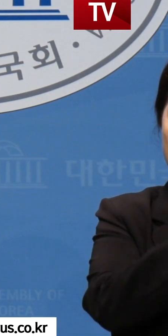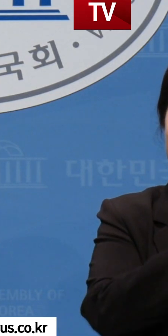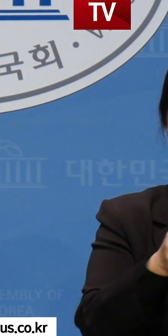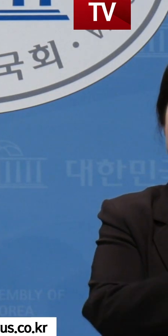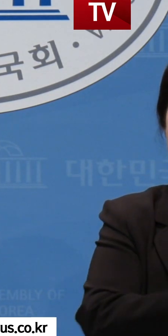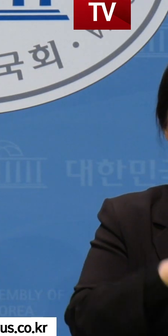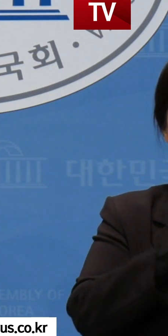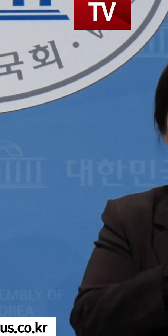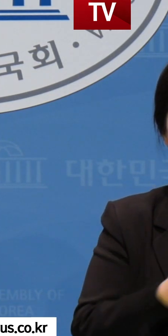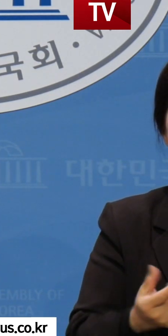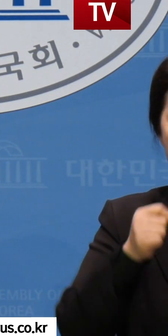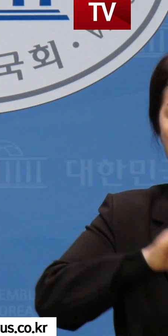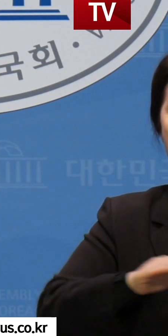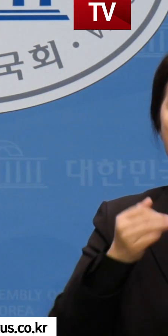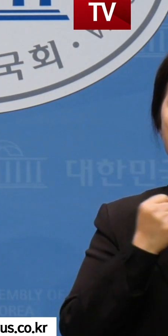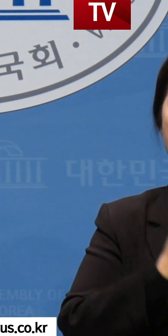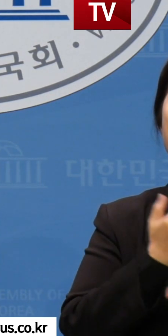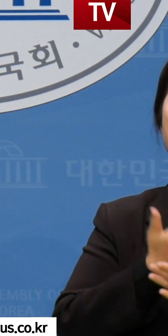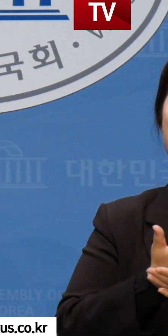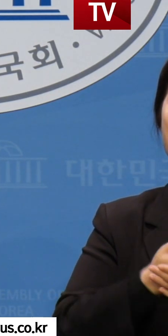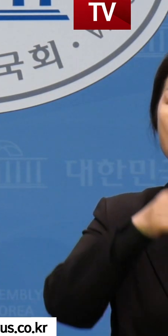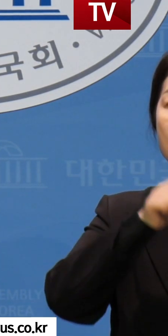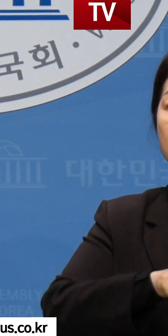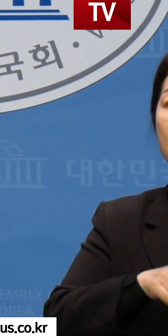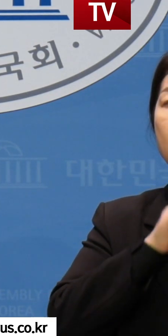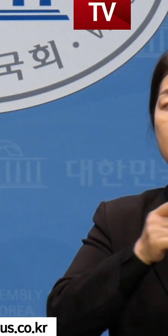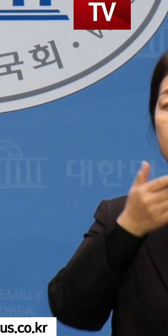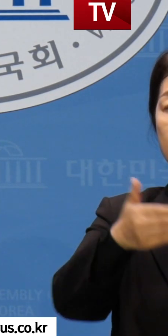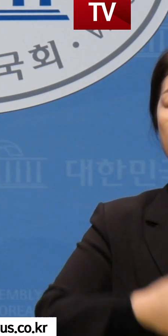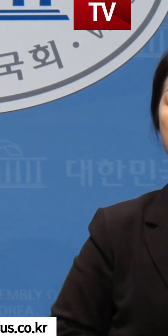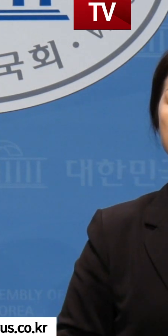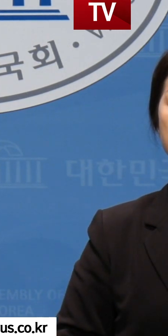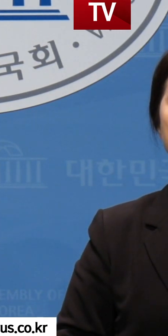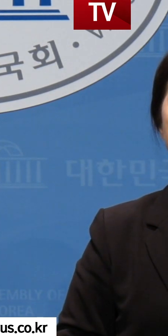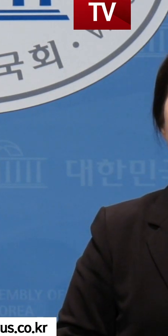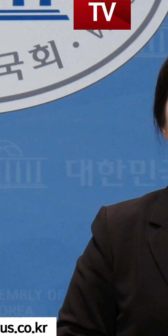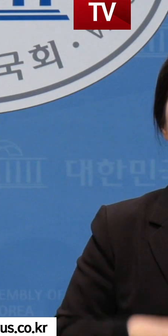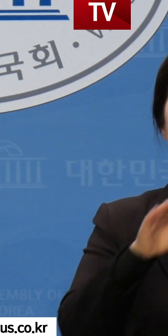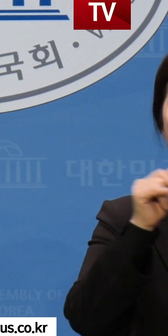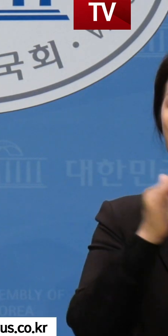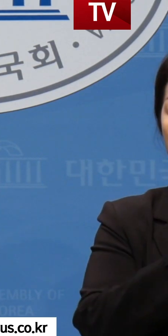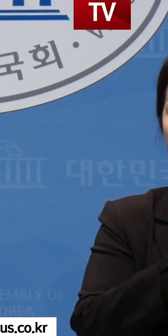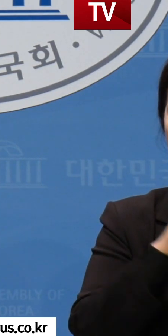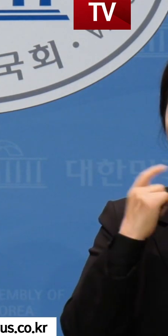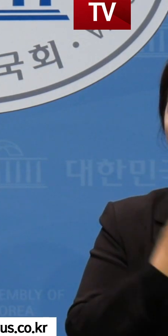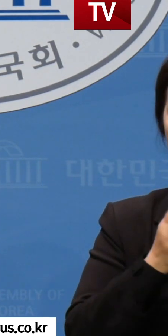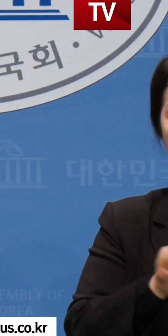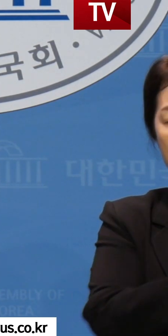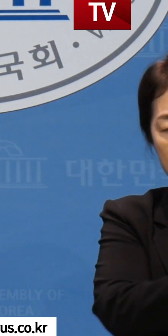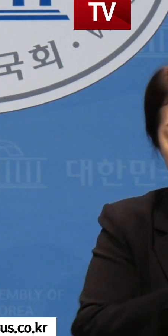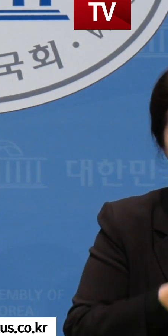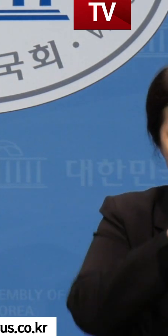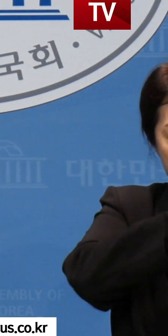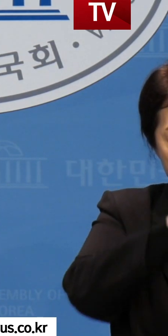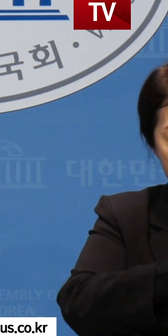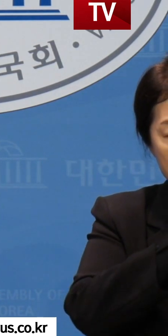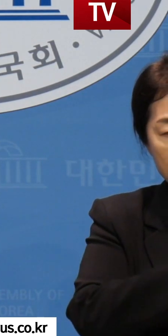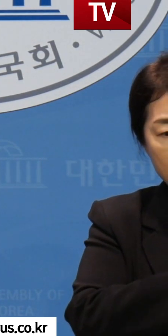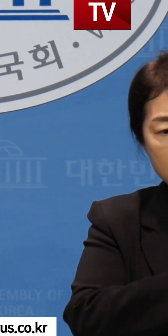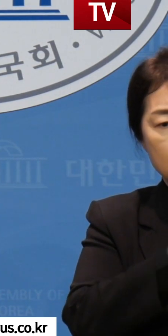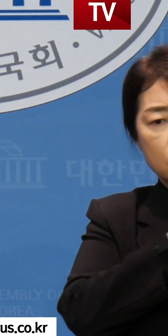대응을 촉구하고자 오늘 이 자리를 마련했습니다. 부동산 PF와 가계부채는 저금리의